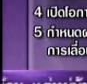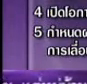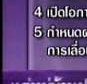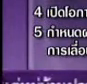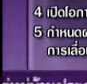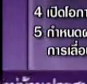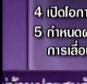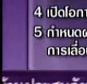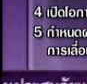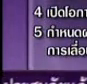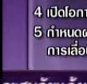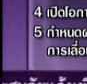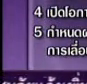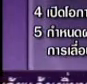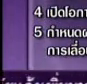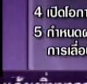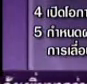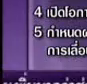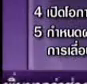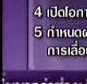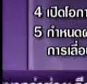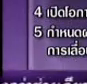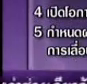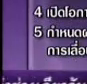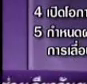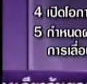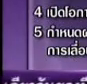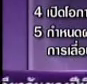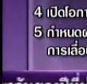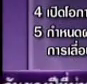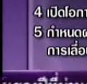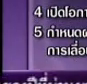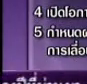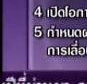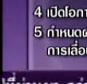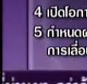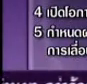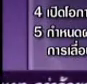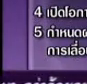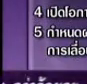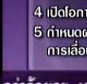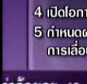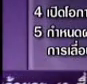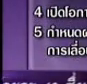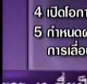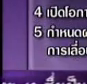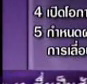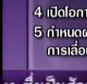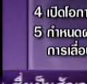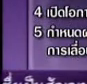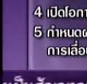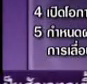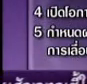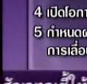ที่ได้ร่วมกันทำสำรวจกับสภาสตรีแห่งชาติในพระบรมราชินูปถัมภ์และสถานีโทรทัศน์ช่อง3เกี่ยวกับบทบาทของส